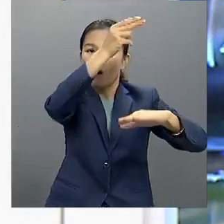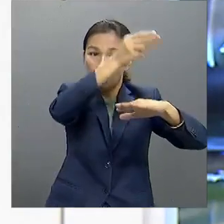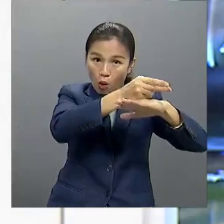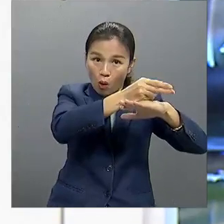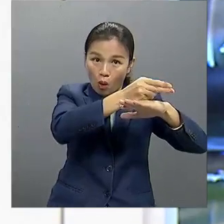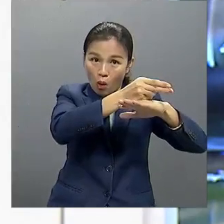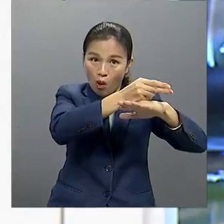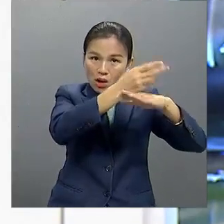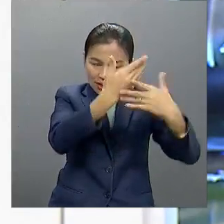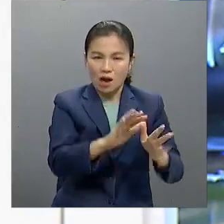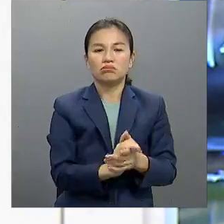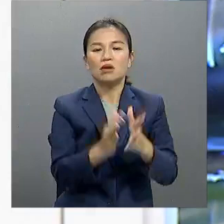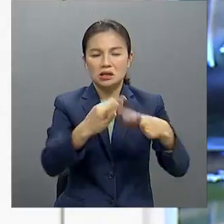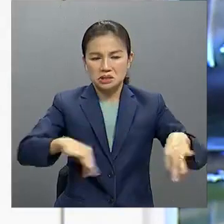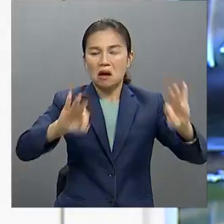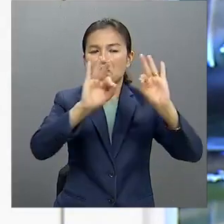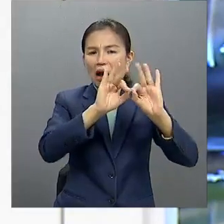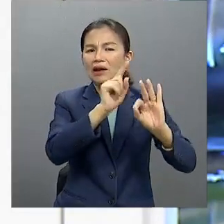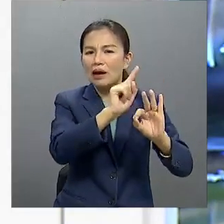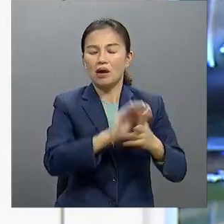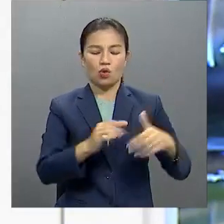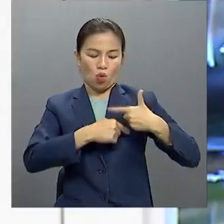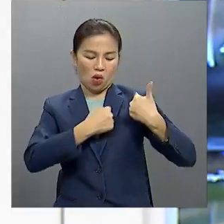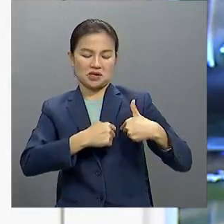ก็ยังไม่เท่ากับจิตสำนึก